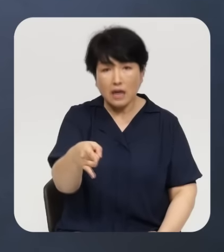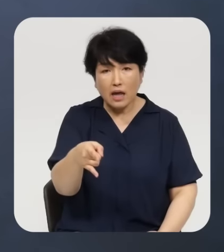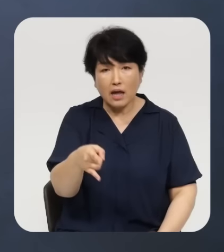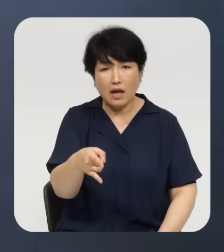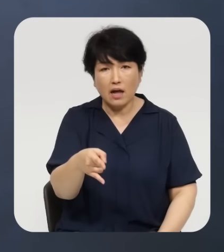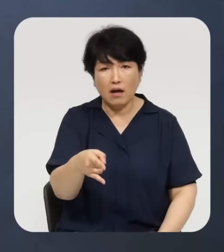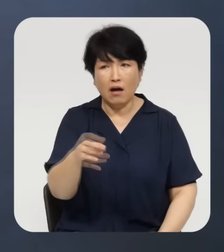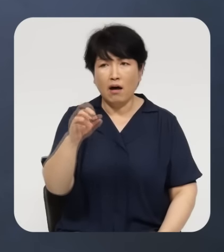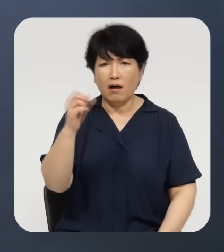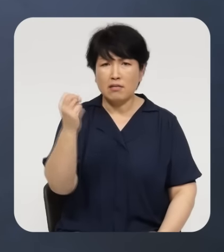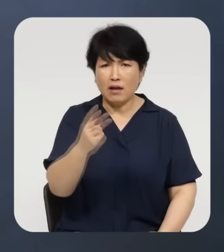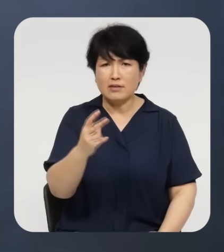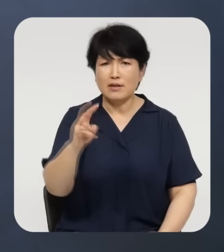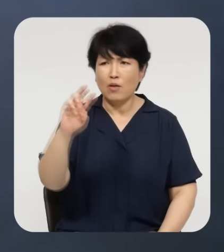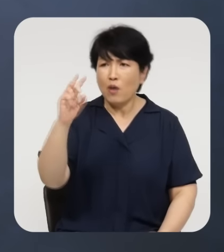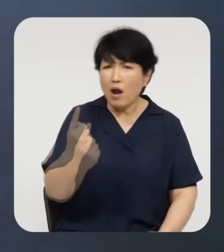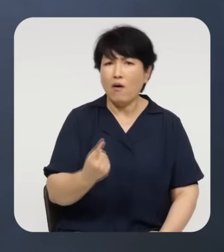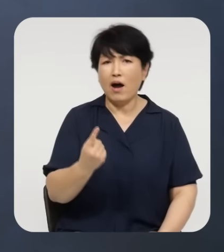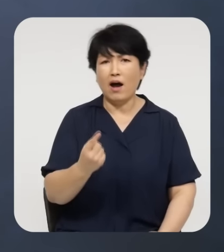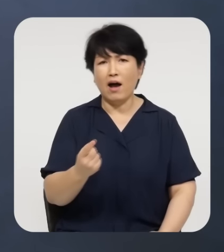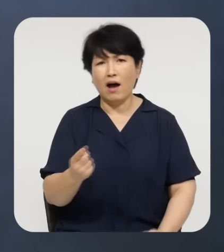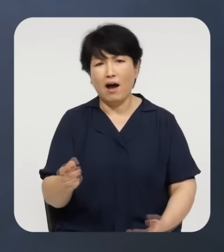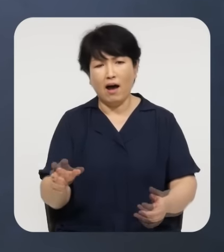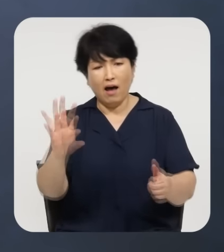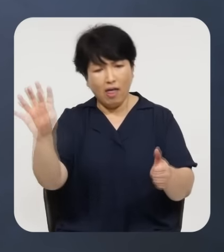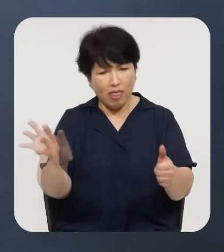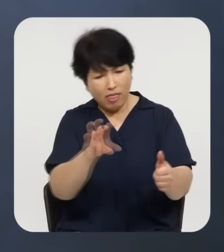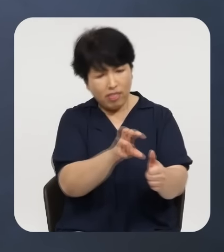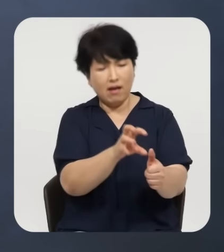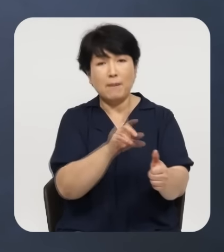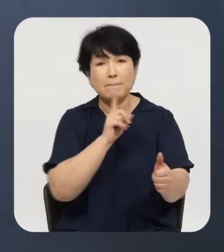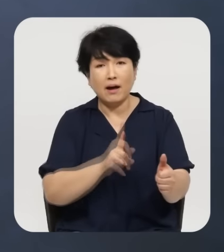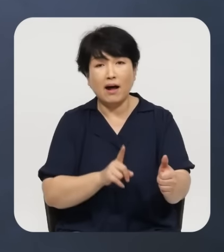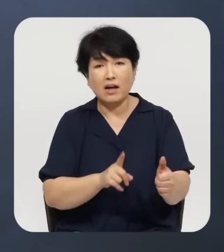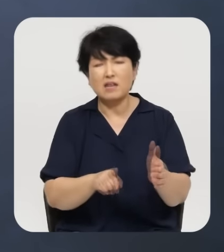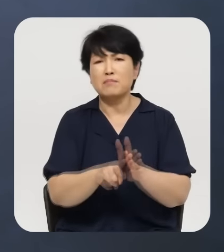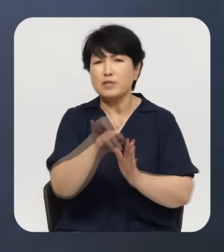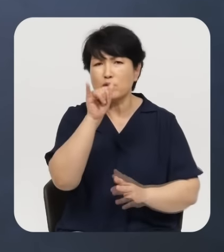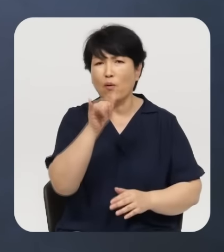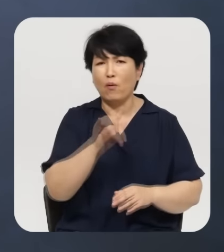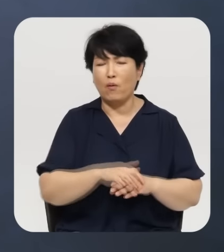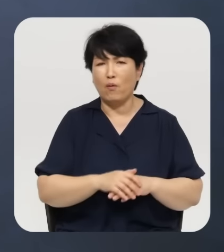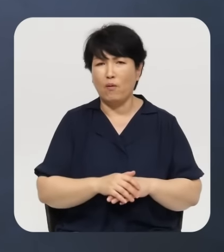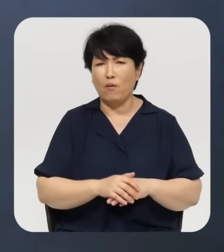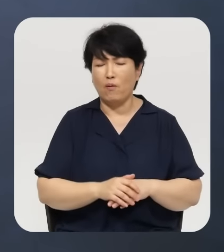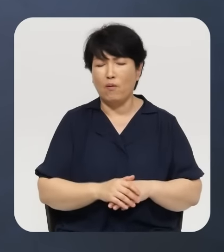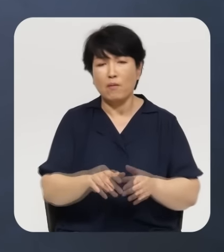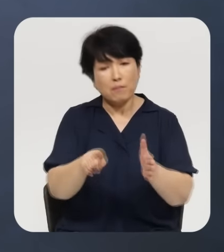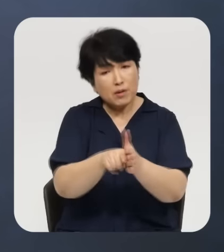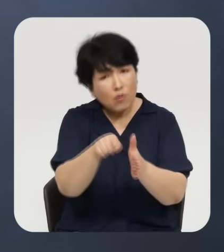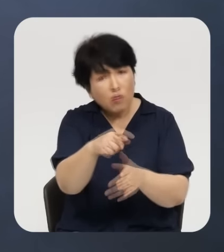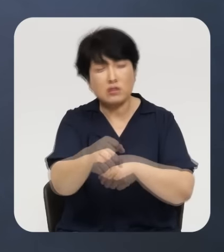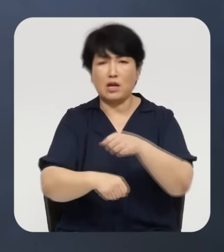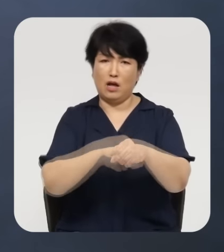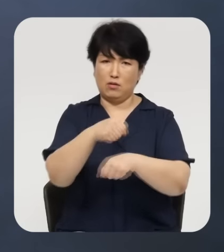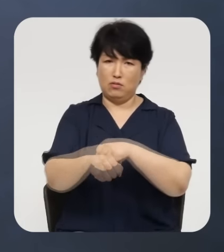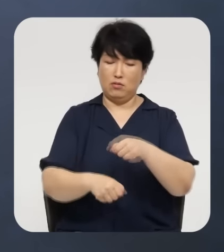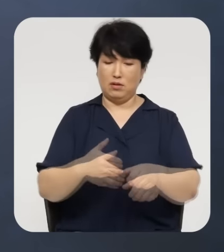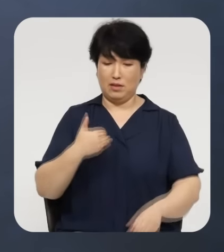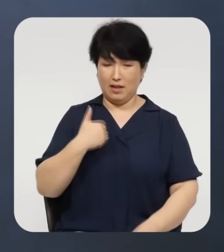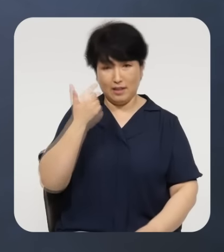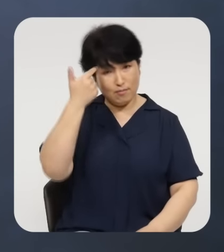않습니까? 그런 거는 믿으면 돼요. 그 믿음은 자유예요. 스님한테 이렇게 믿어도